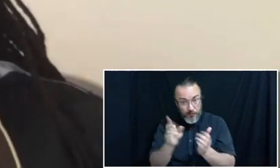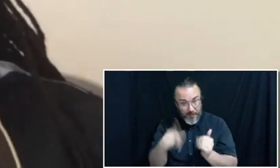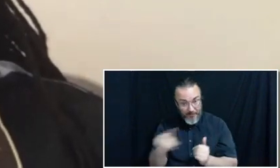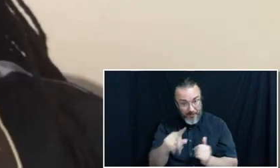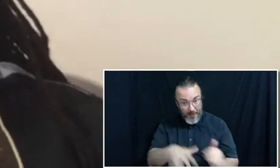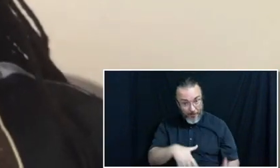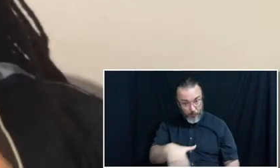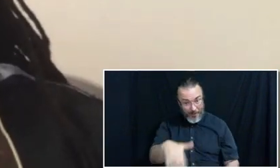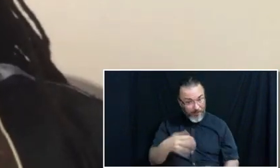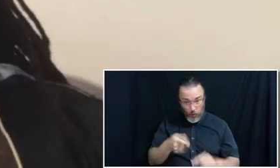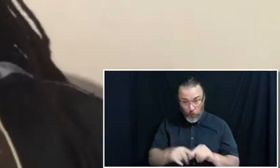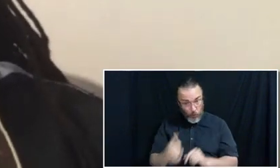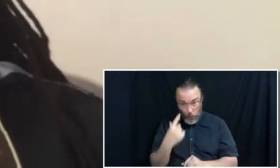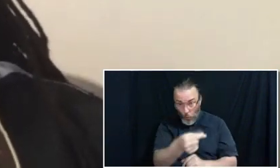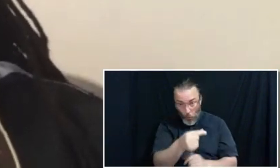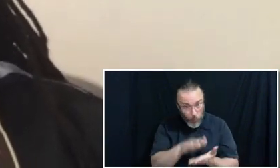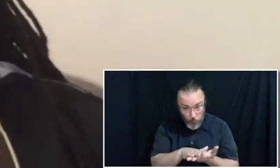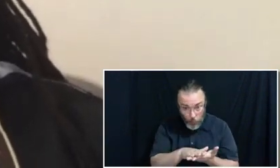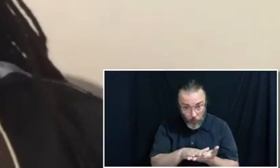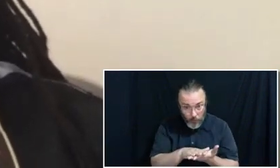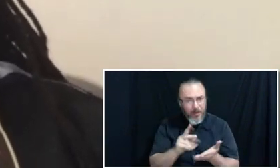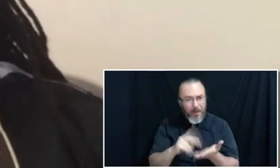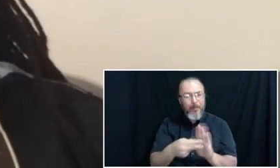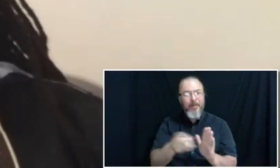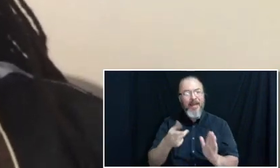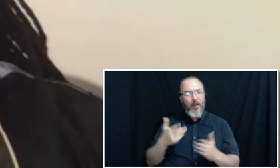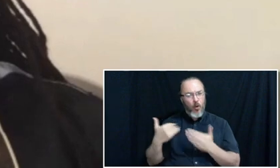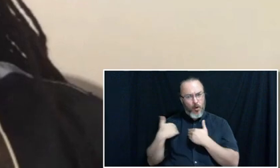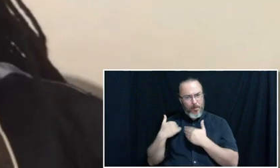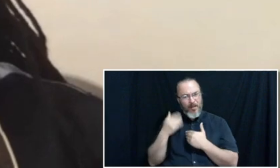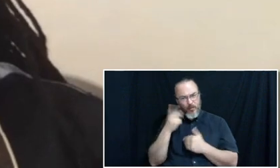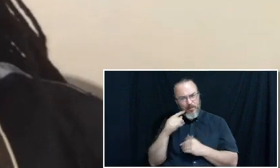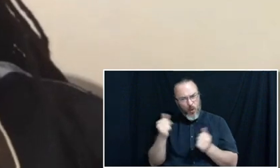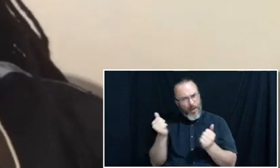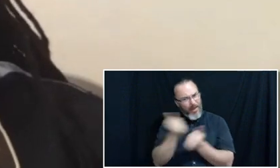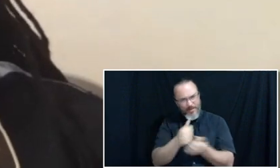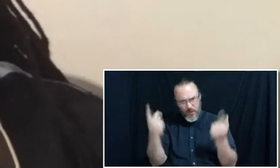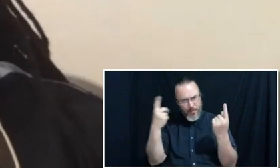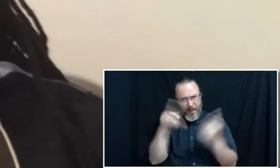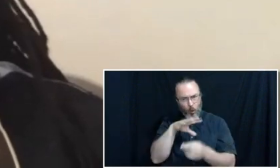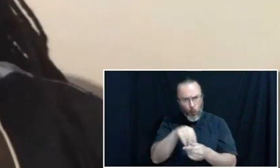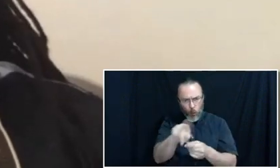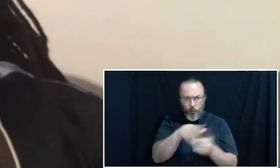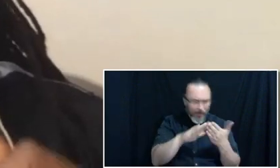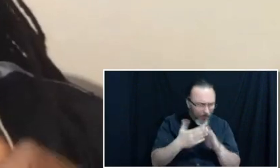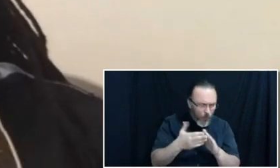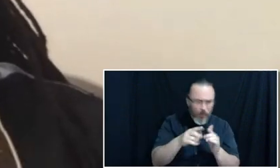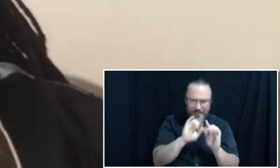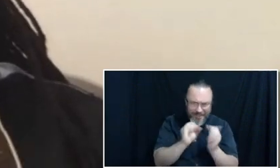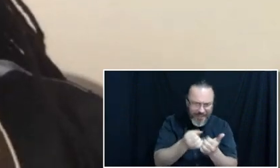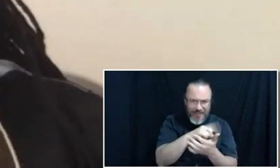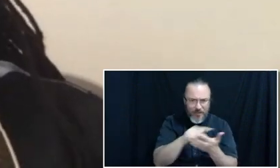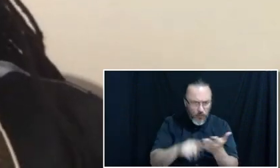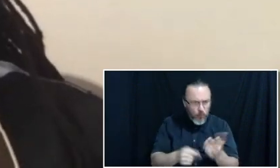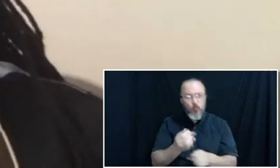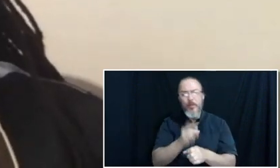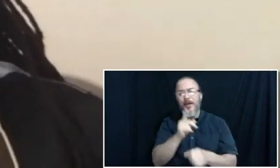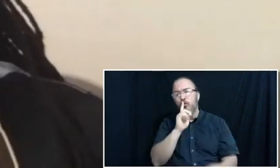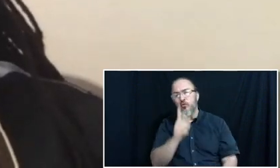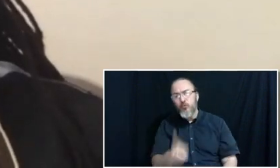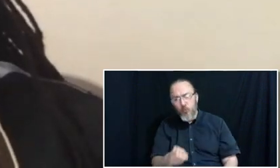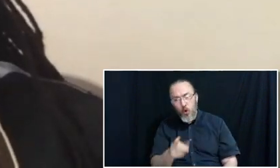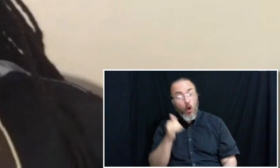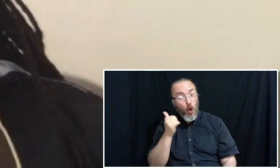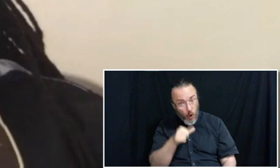Il y a eu des problèmes dans ce domaine. 10 000 filles étaient tombées enceintes, n'ont pas pu aller à l'école. Donc, les communautés, toute la société